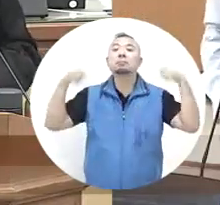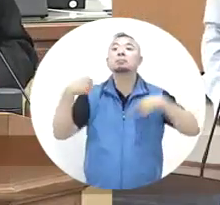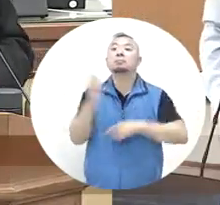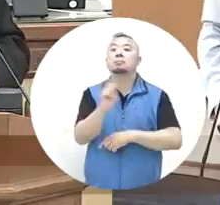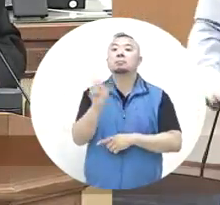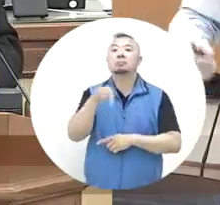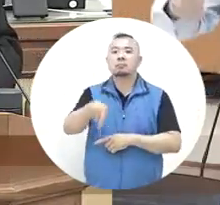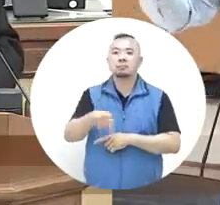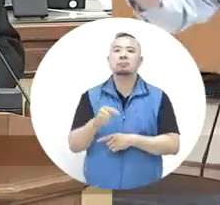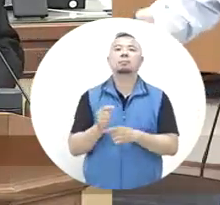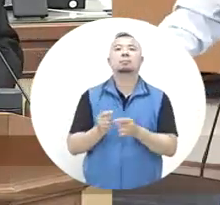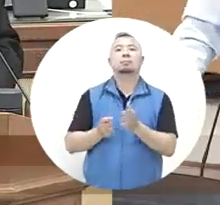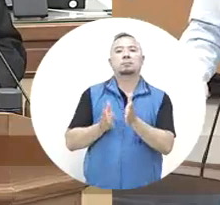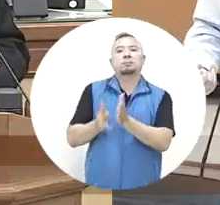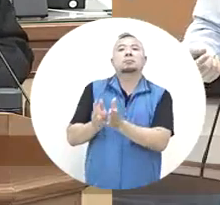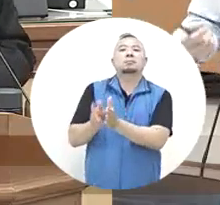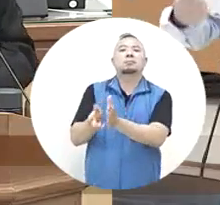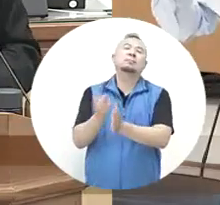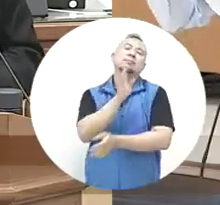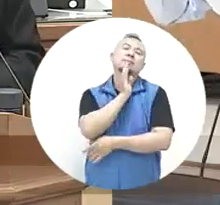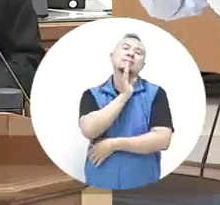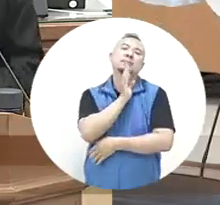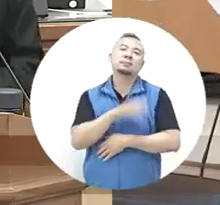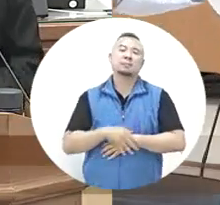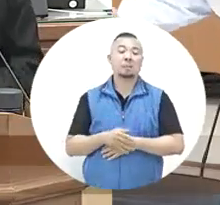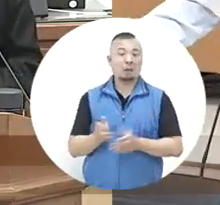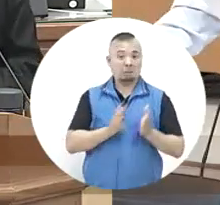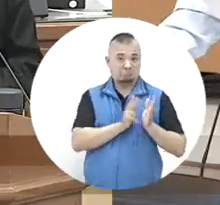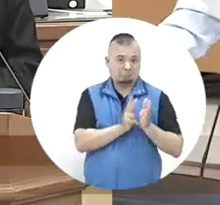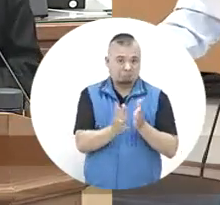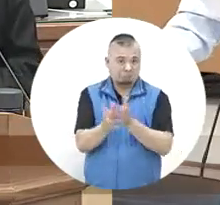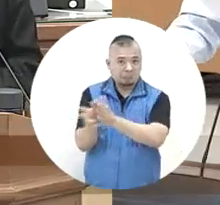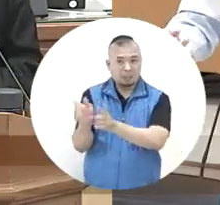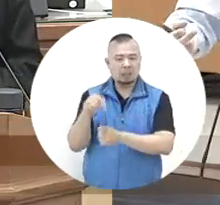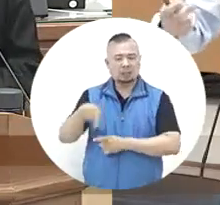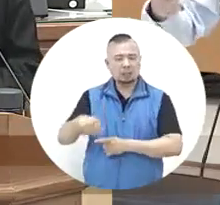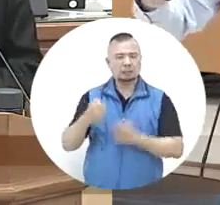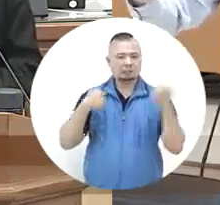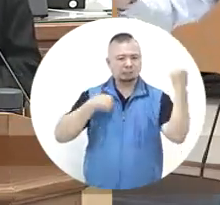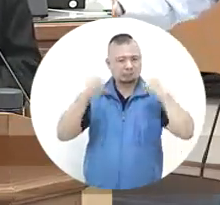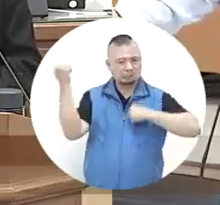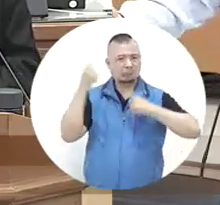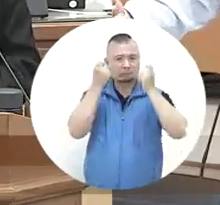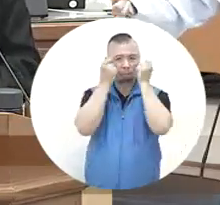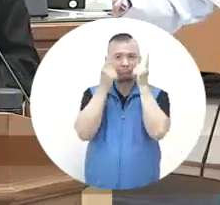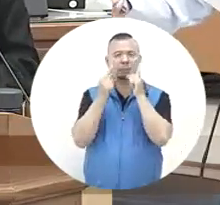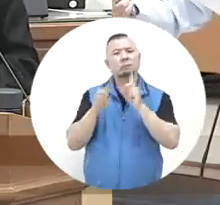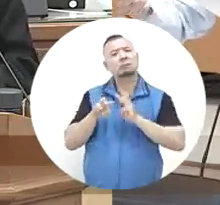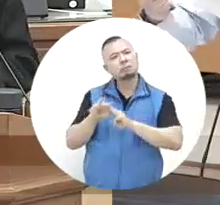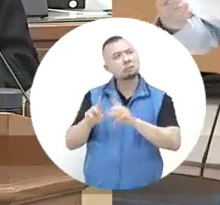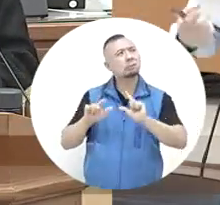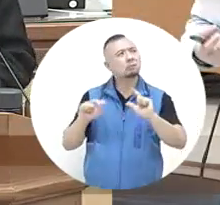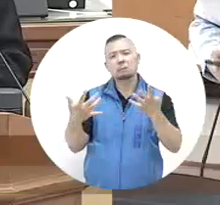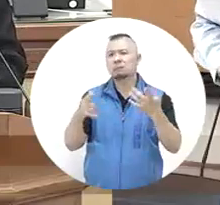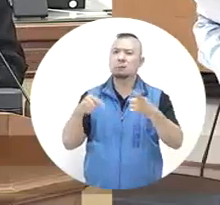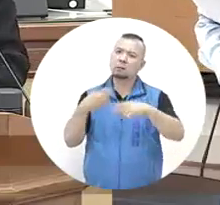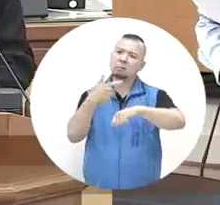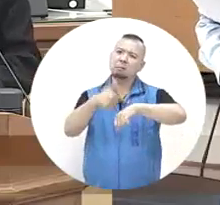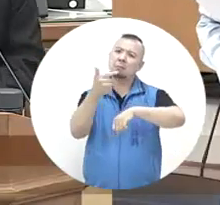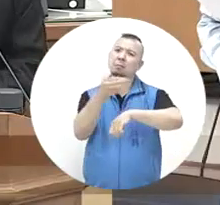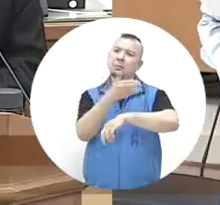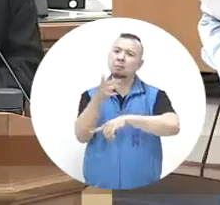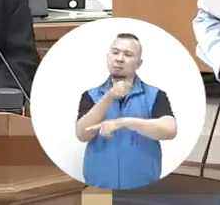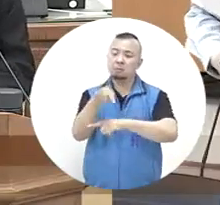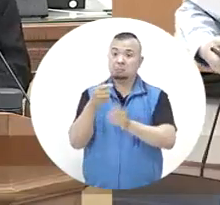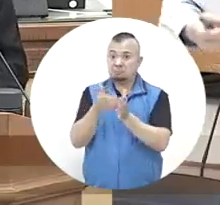下班的啦齁，哦。那坐火车齁，哦，他必须很早就要出门齁，哦，可能啊六点多就必须得要坐上火车